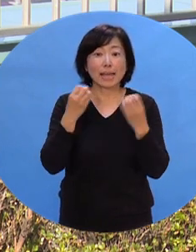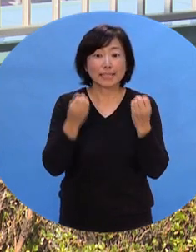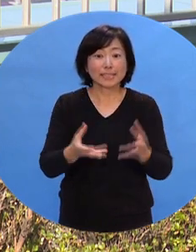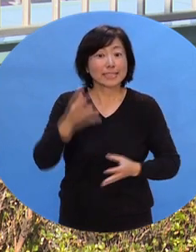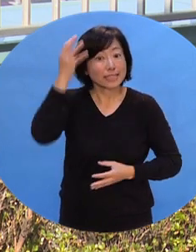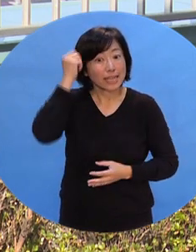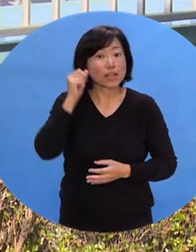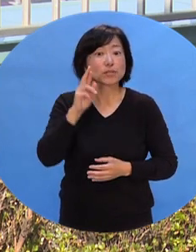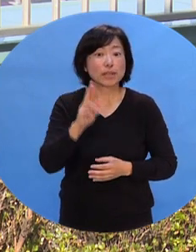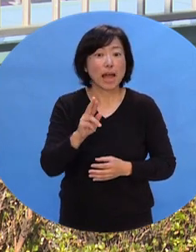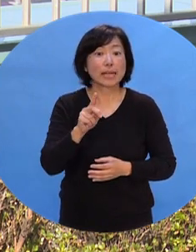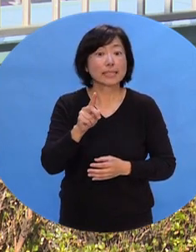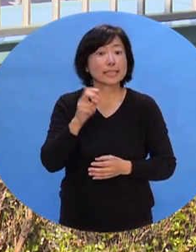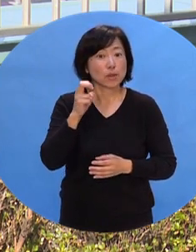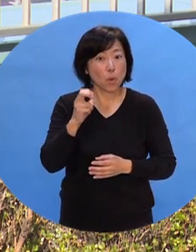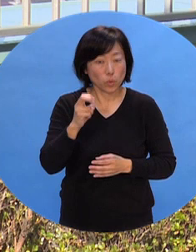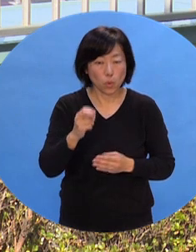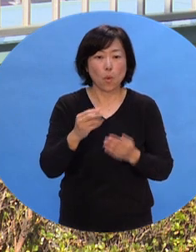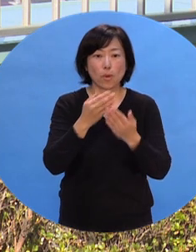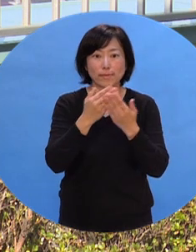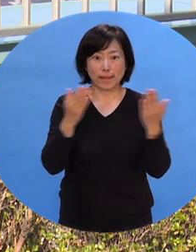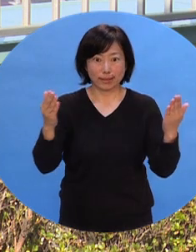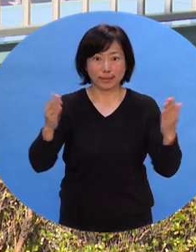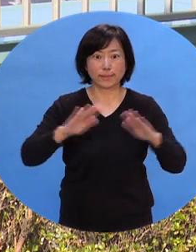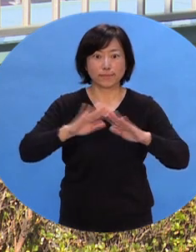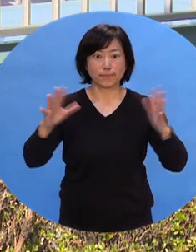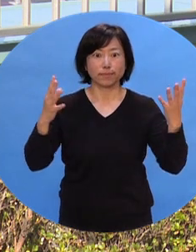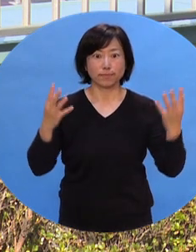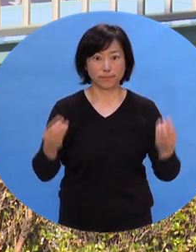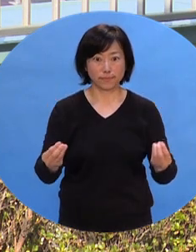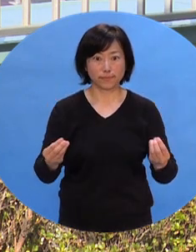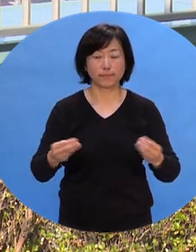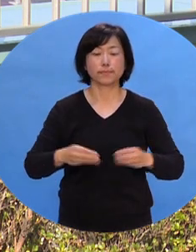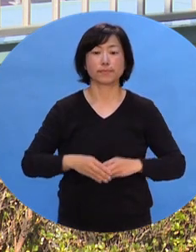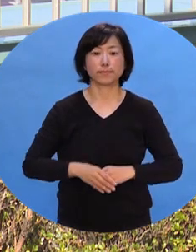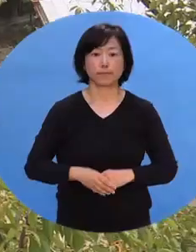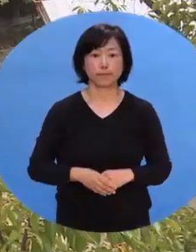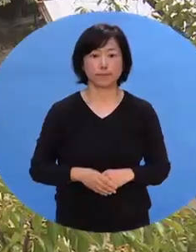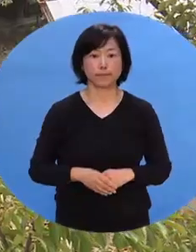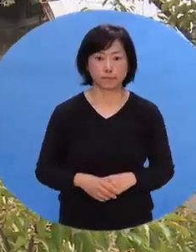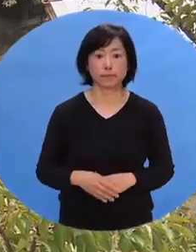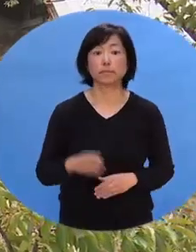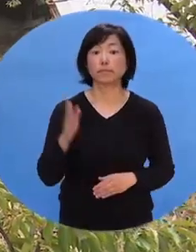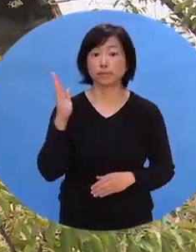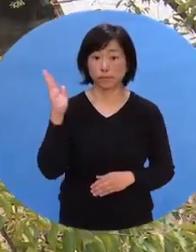羅ヒロの生涯にスポットを当てた企画展の開催です。